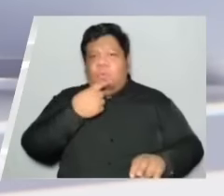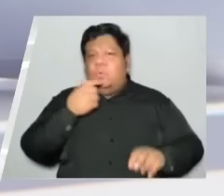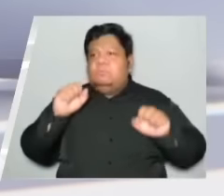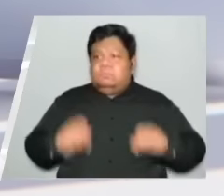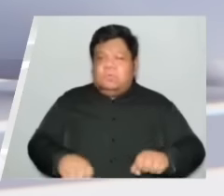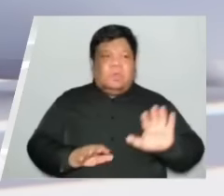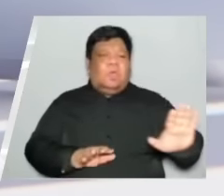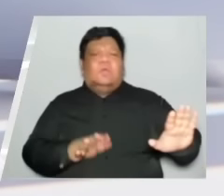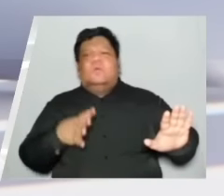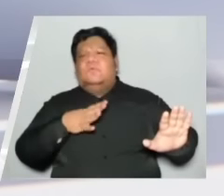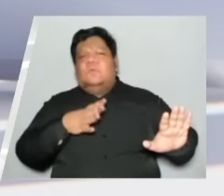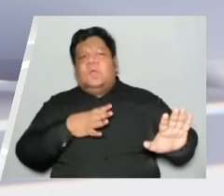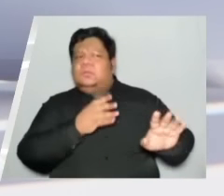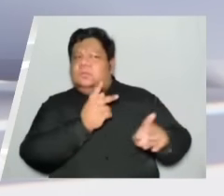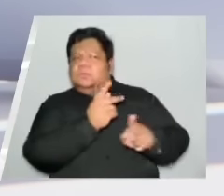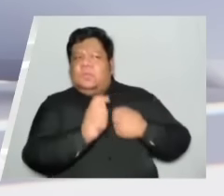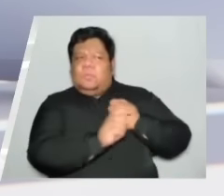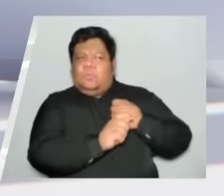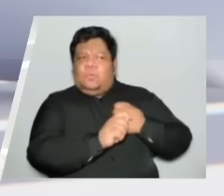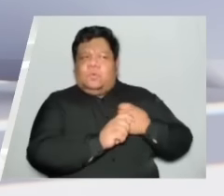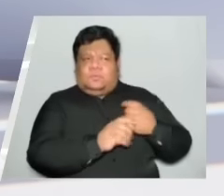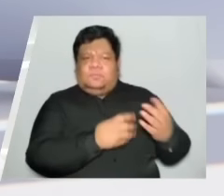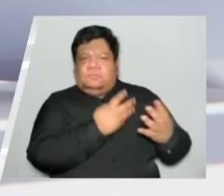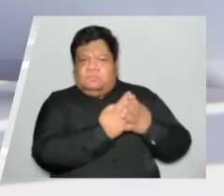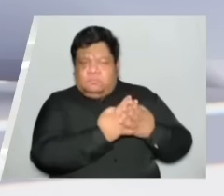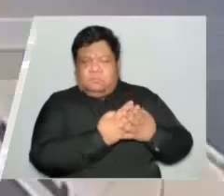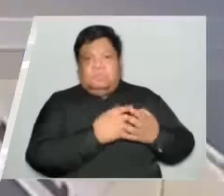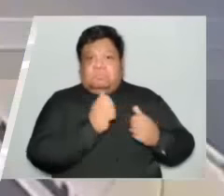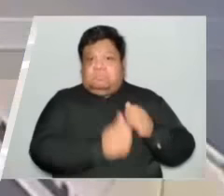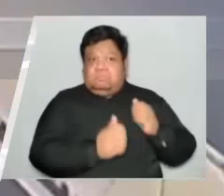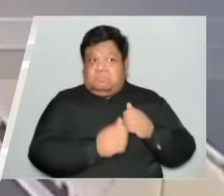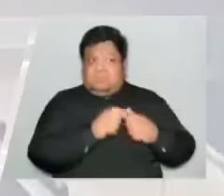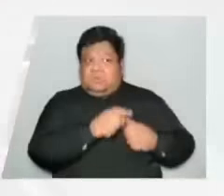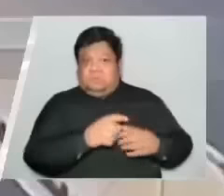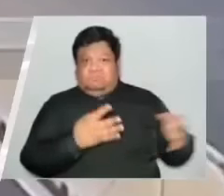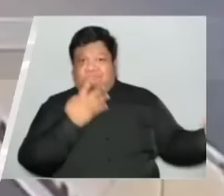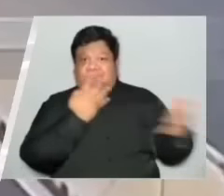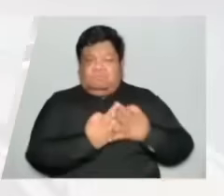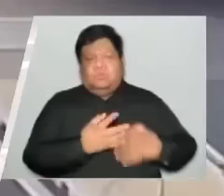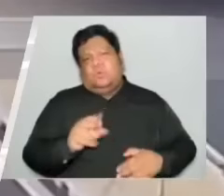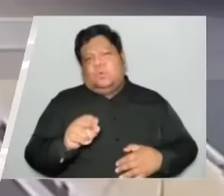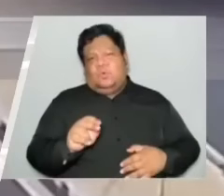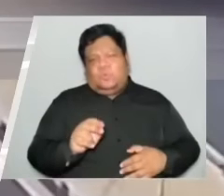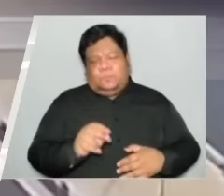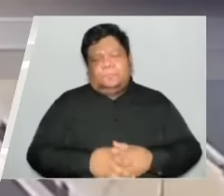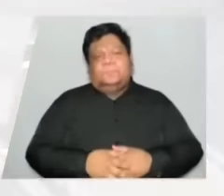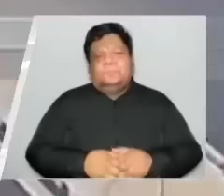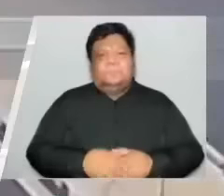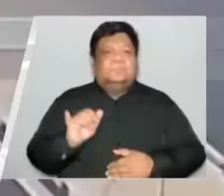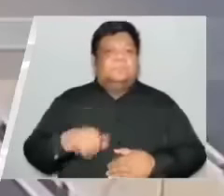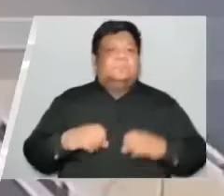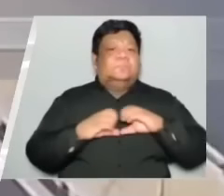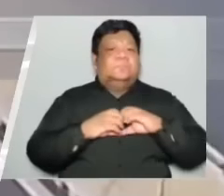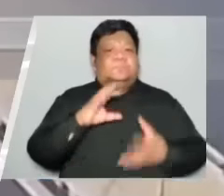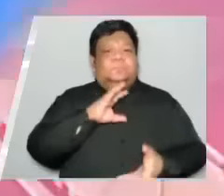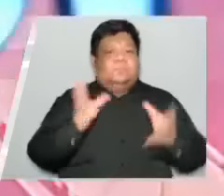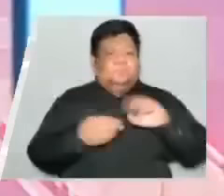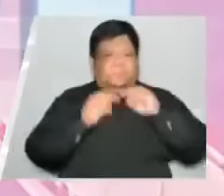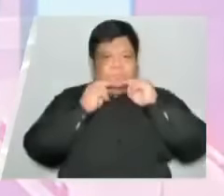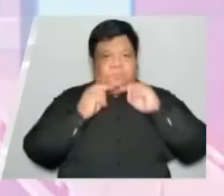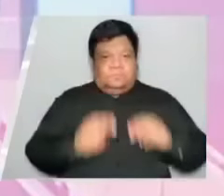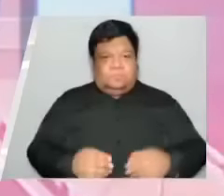sa limitadong panahon na hindi naman nangangahulugang kulong na. Para sa GMA Integrated News, Tina Panganiban Perez,